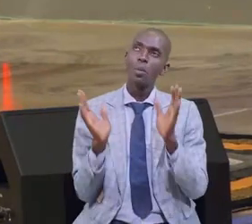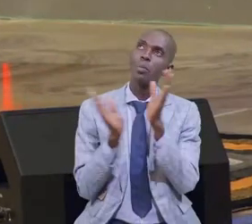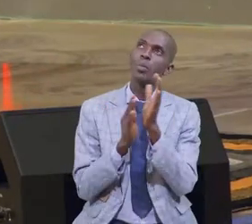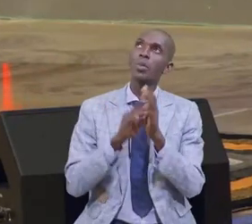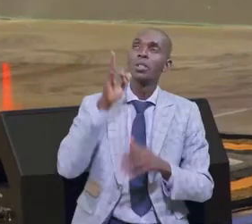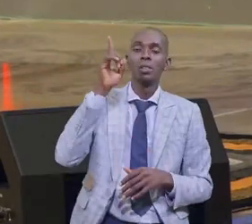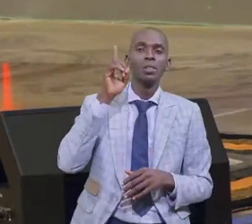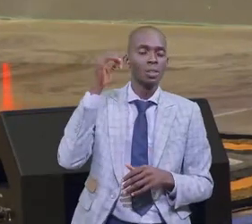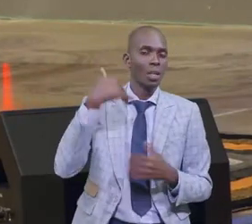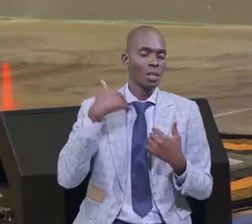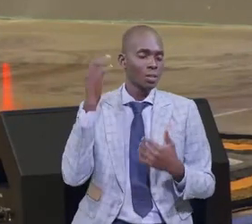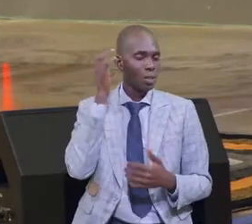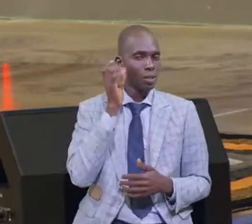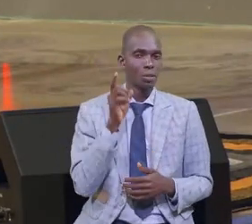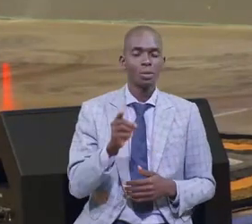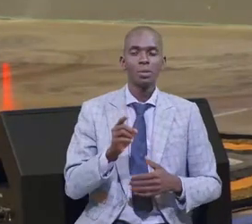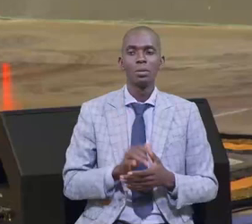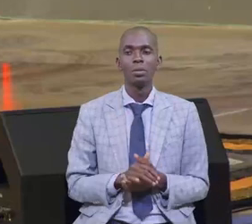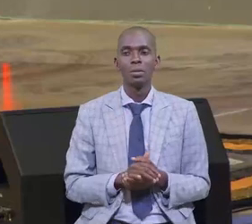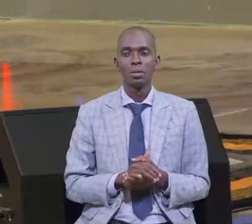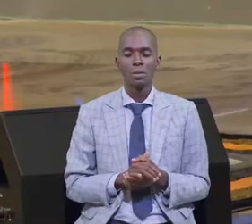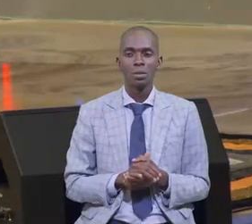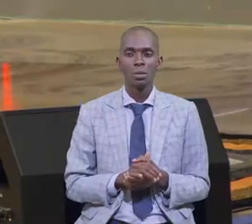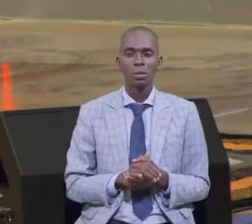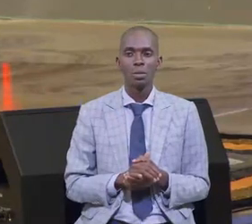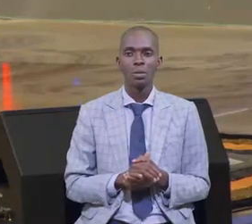Louez-le, c'est fait.